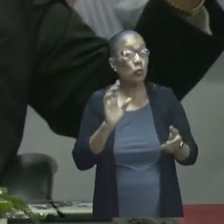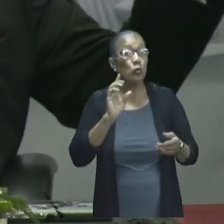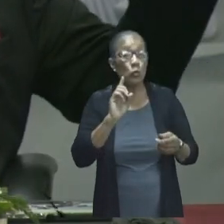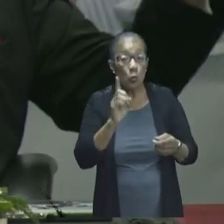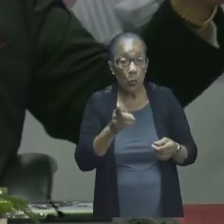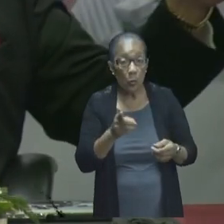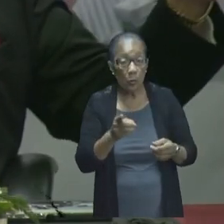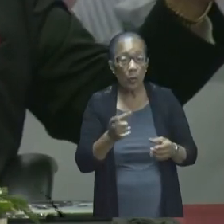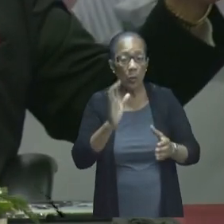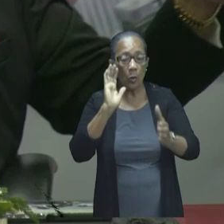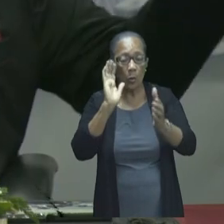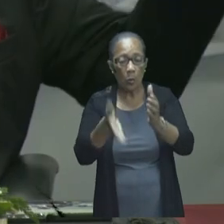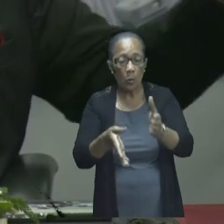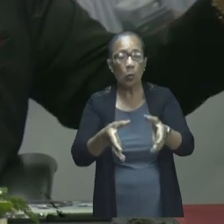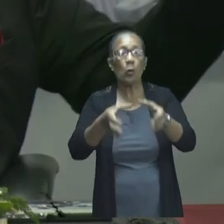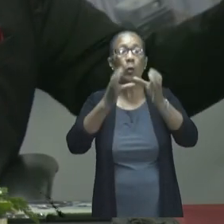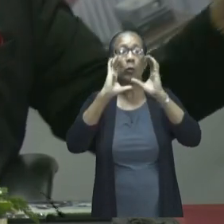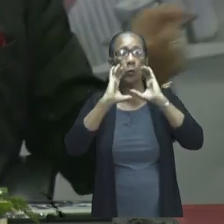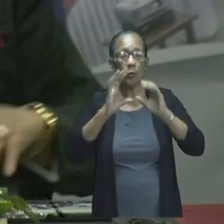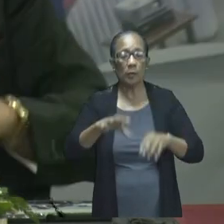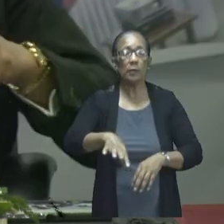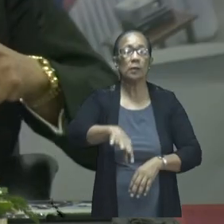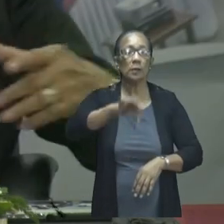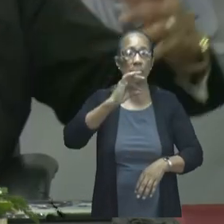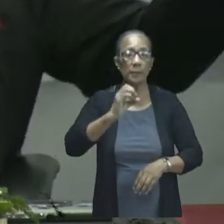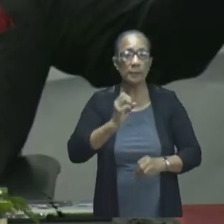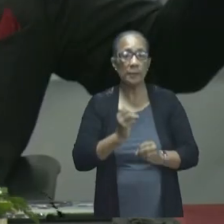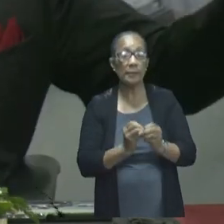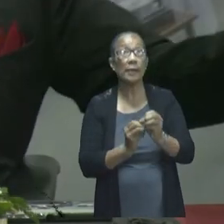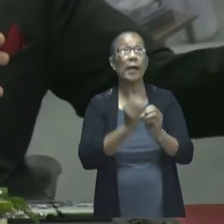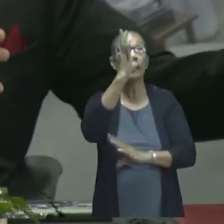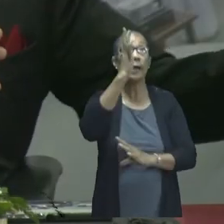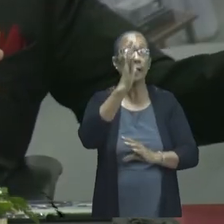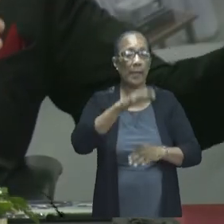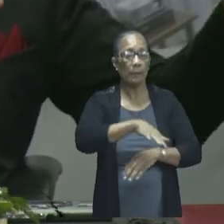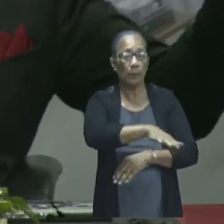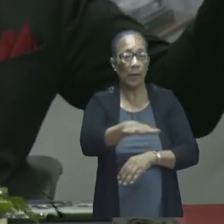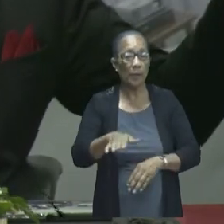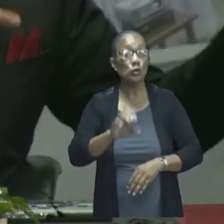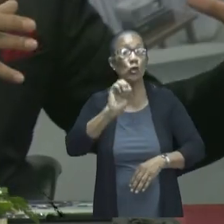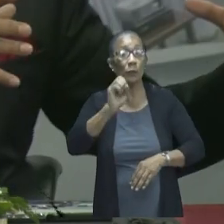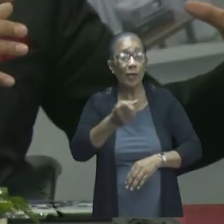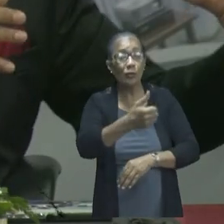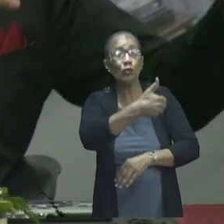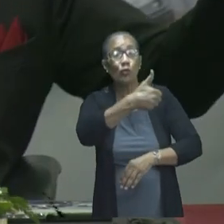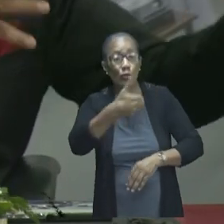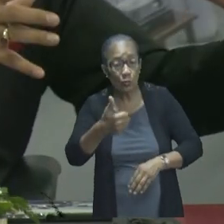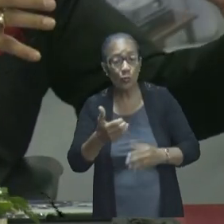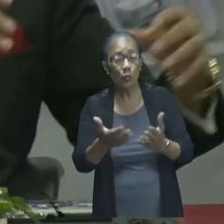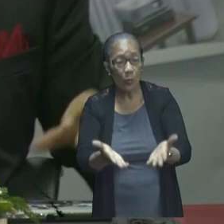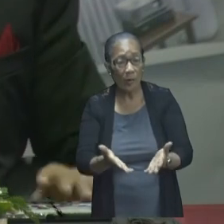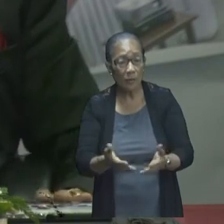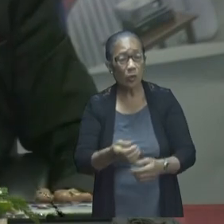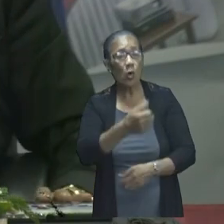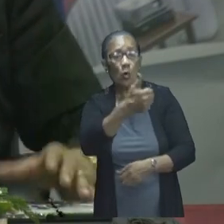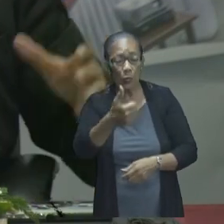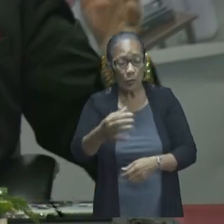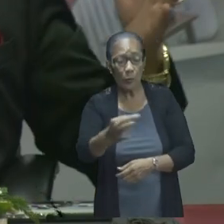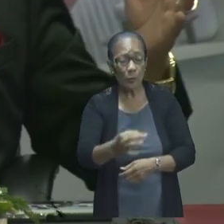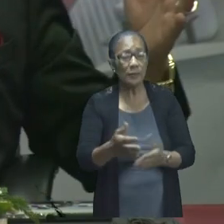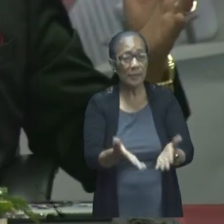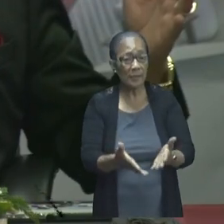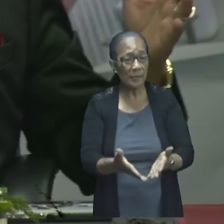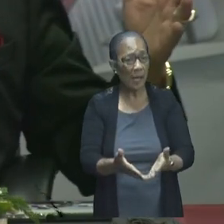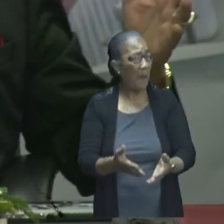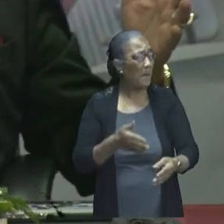gekozen als een raketbasis waarom goed gelegen geografisch goed gepositioneerd het is